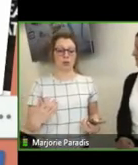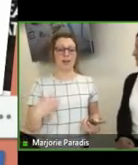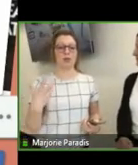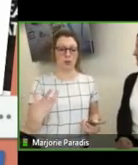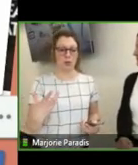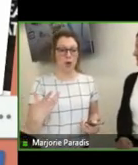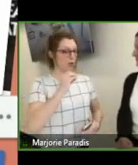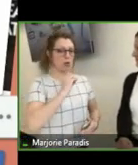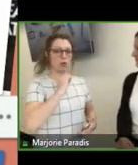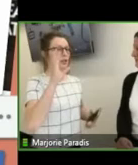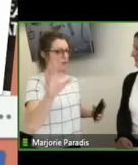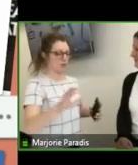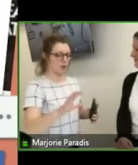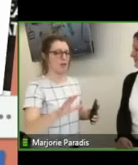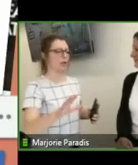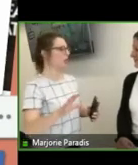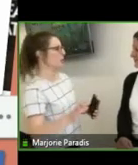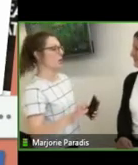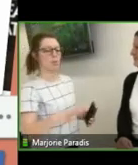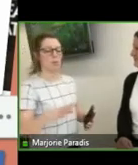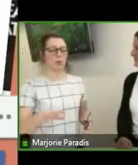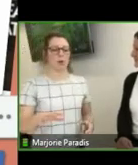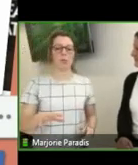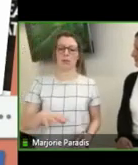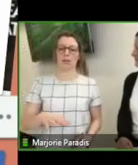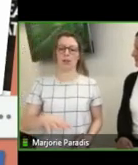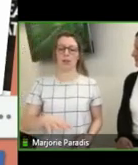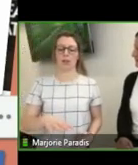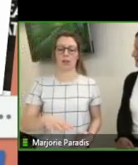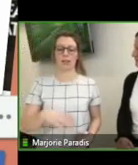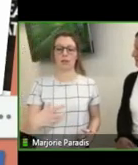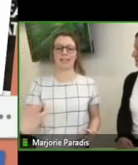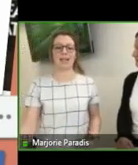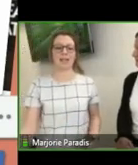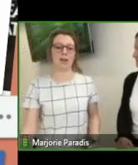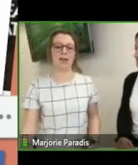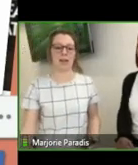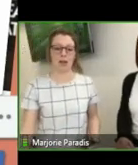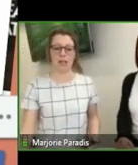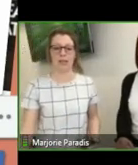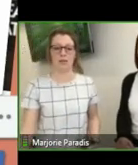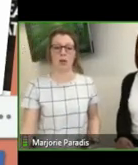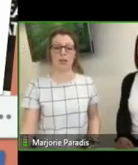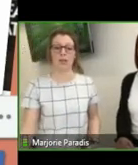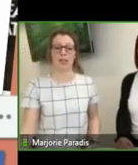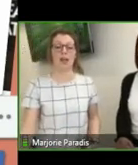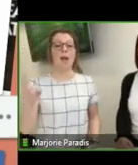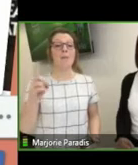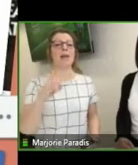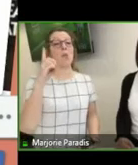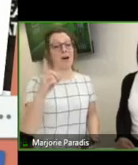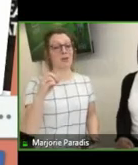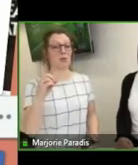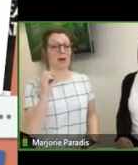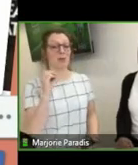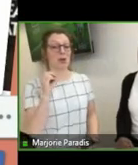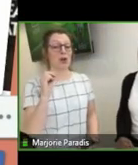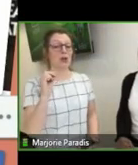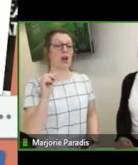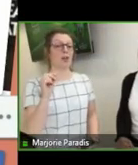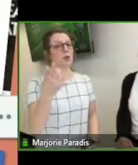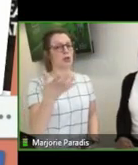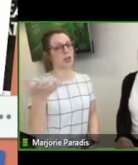en termes de d'enjeux. Donc là, on se rappellera qu'on n'est pas là pour dire quelles sont les actions les meilleures et les actions privilégiées, mais on pense tout de même